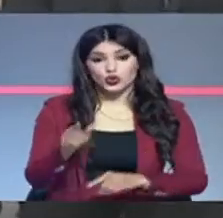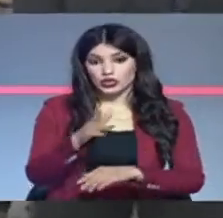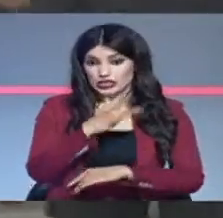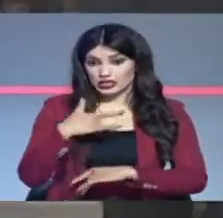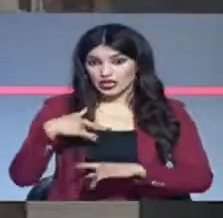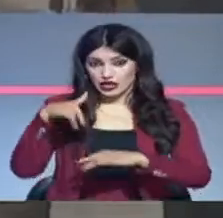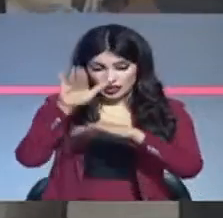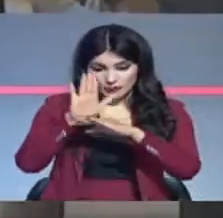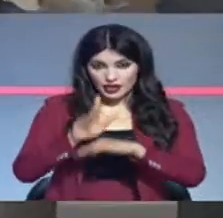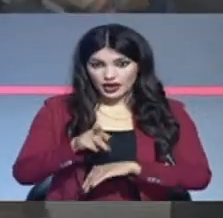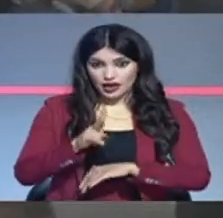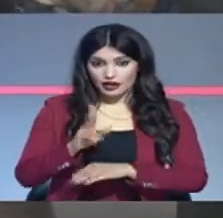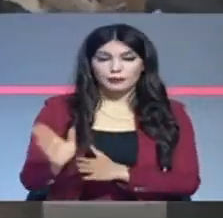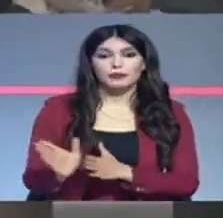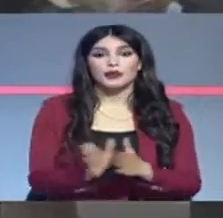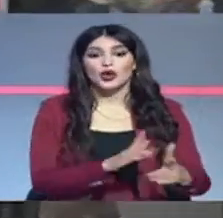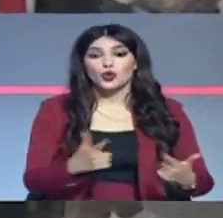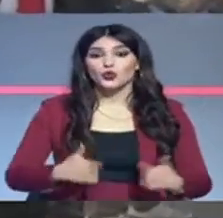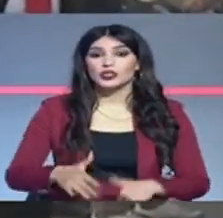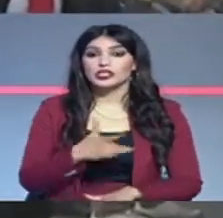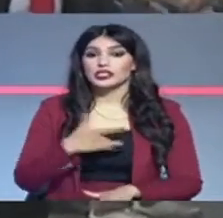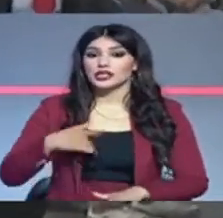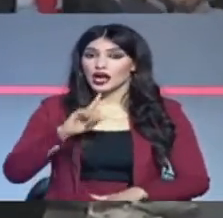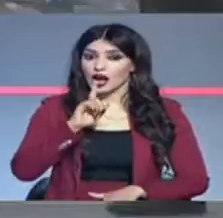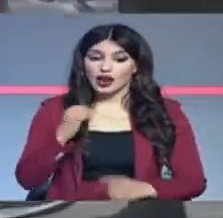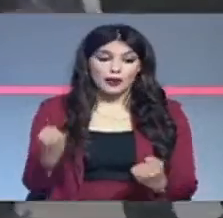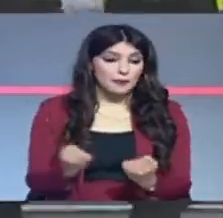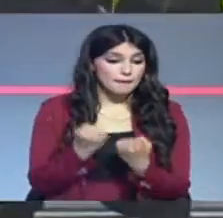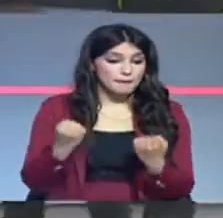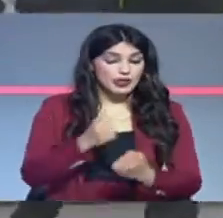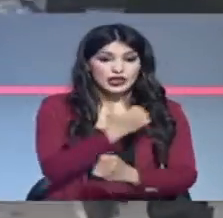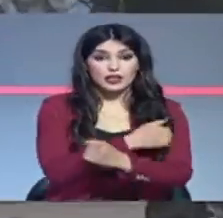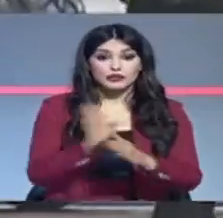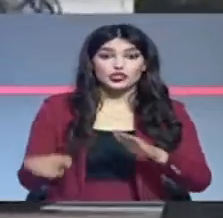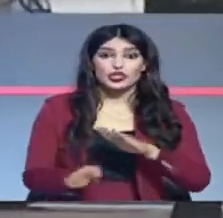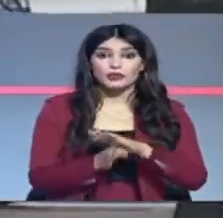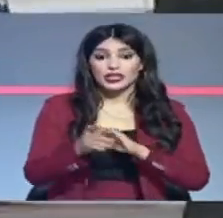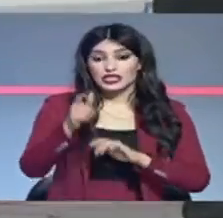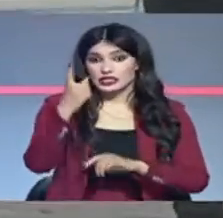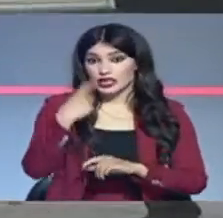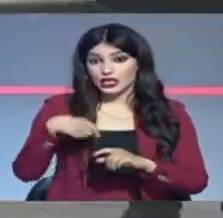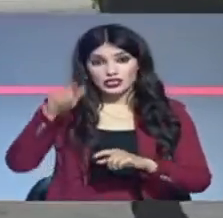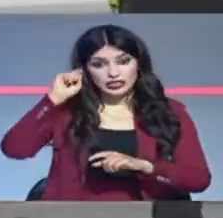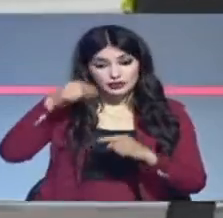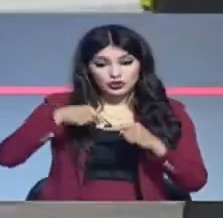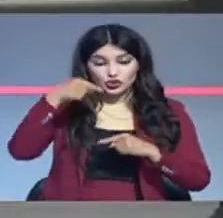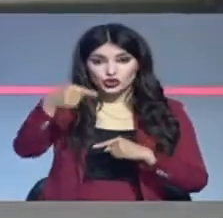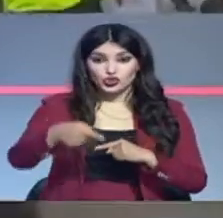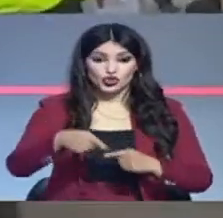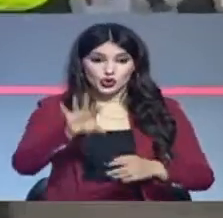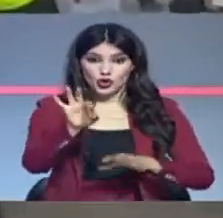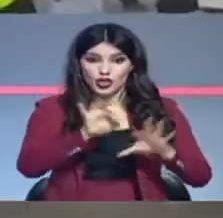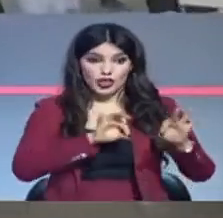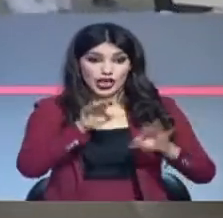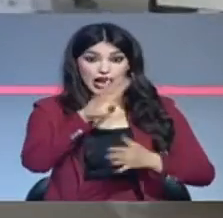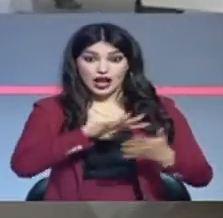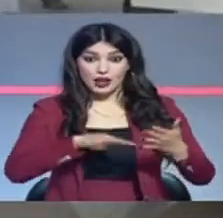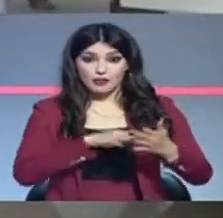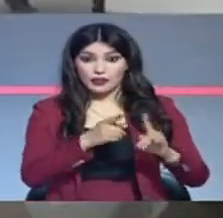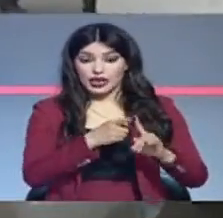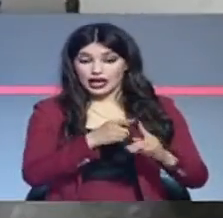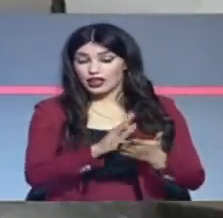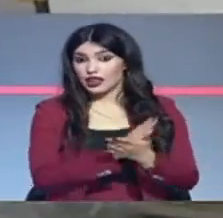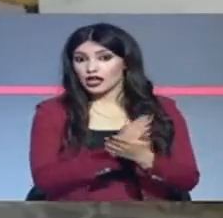وزير الصحه اكد ان حمله التلقيح ستنطلق يوم السبت المقبل مع تحديد قائمه الاشخاص ذوي الاولويه في